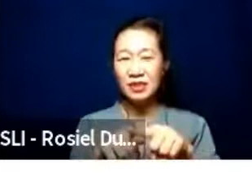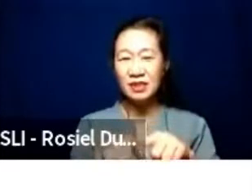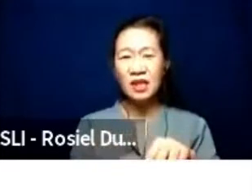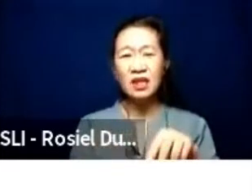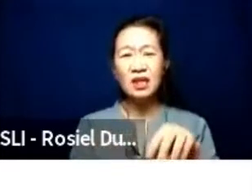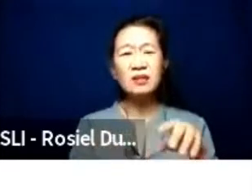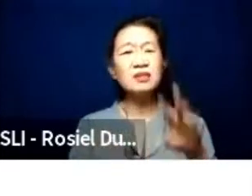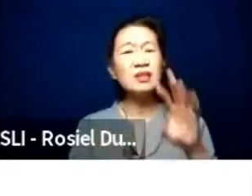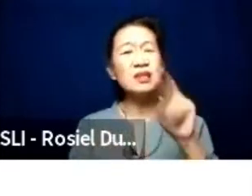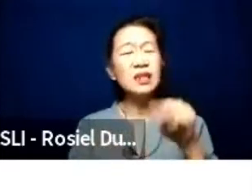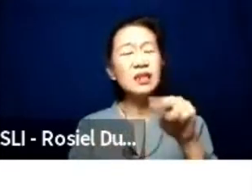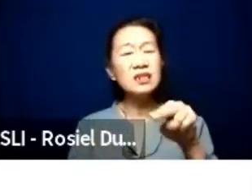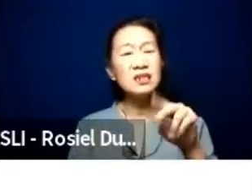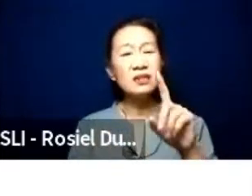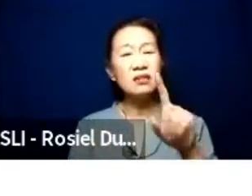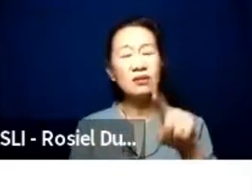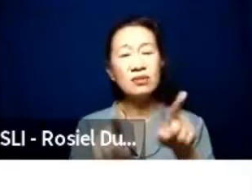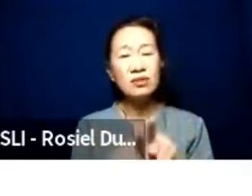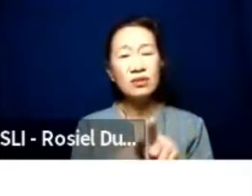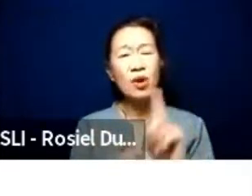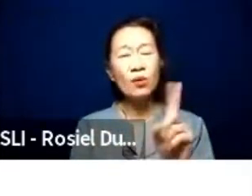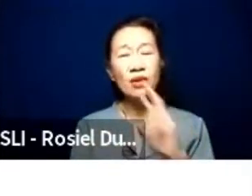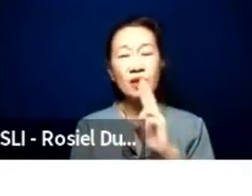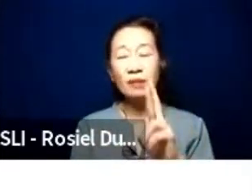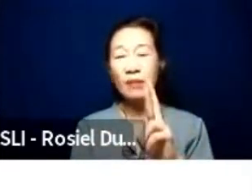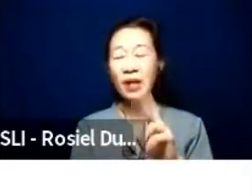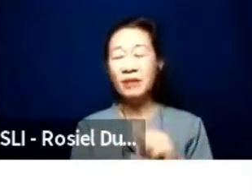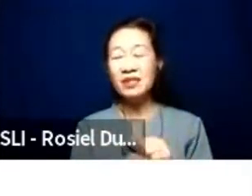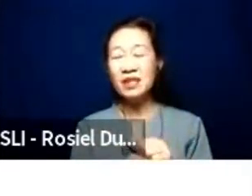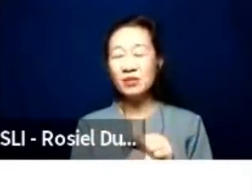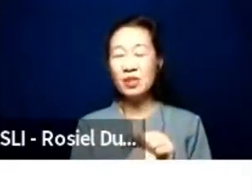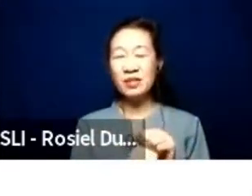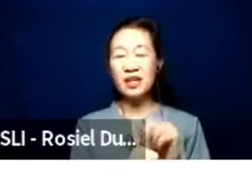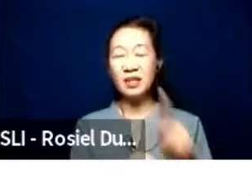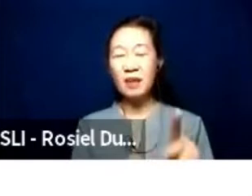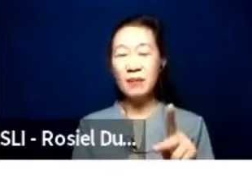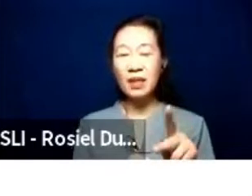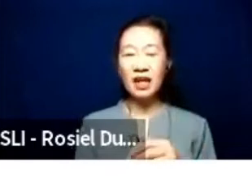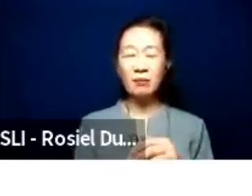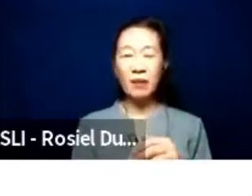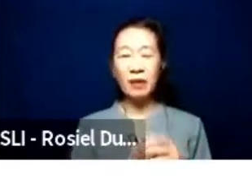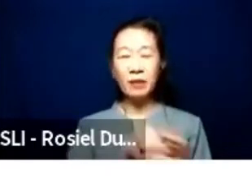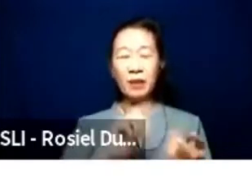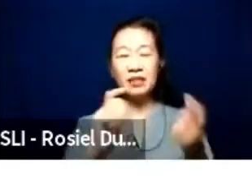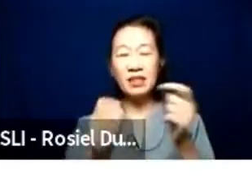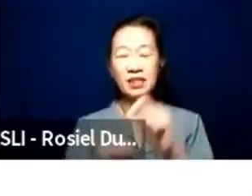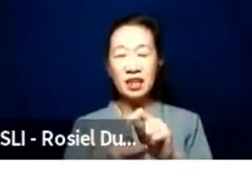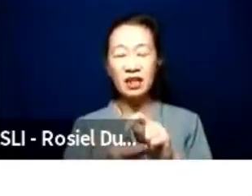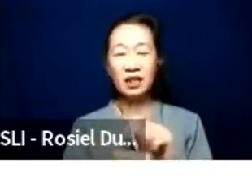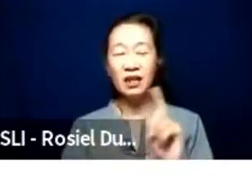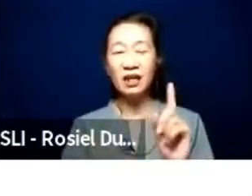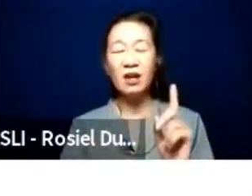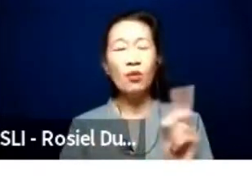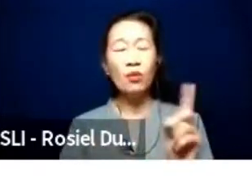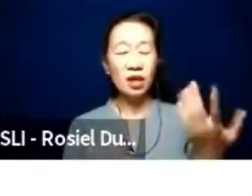At pati self-help skills. So, ano-ano pa yung ibang mga bagay na pwede nating tingnan? Meron ba siyang